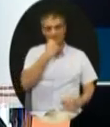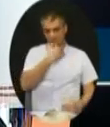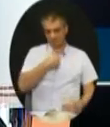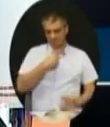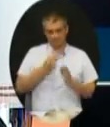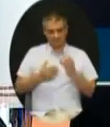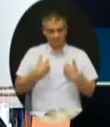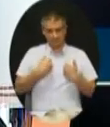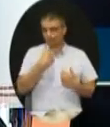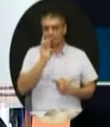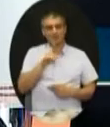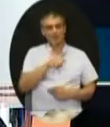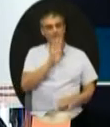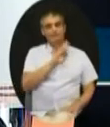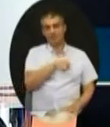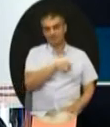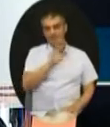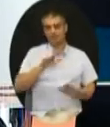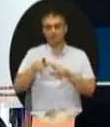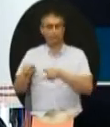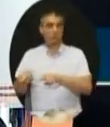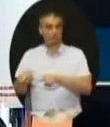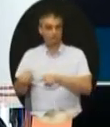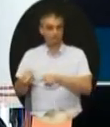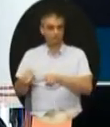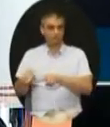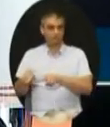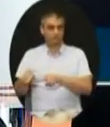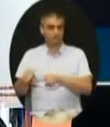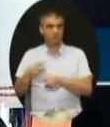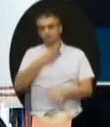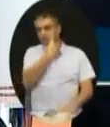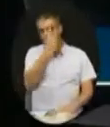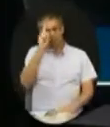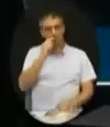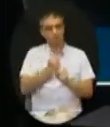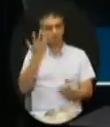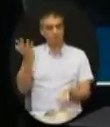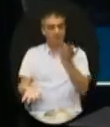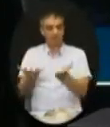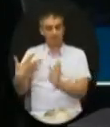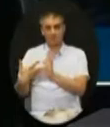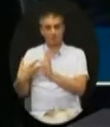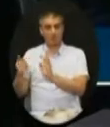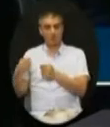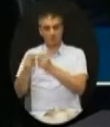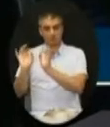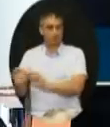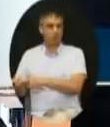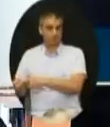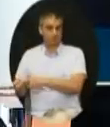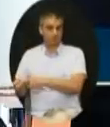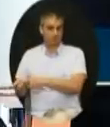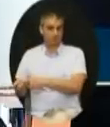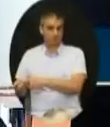ואני ספציפית מביאים כלפי בנימין נתניהו וממשלתו, שהוא אינו יודע להבדיל בין ביקורת שהיא עניינית, כן,